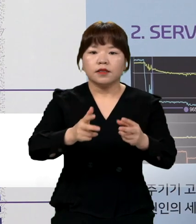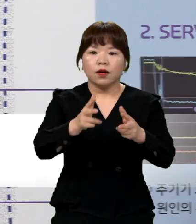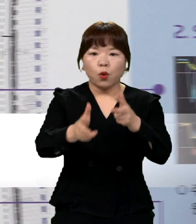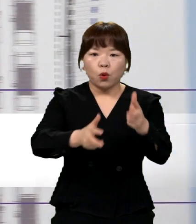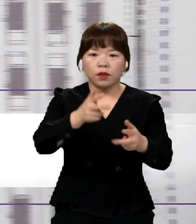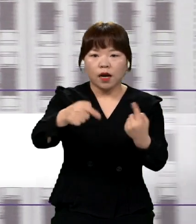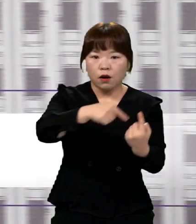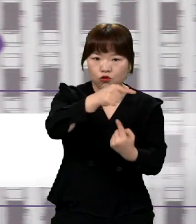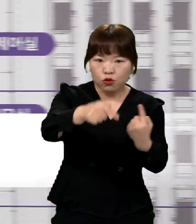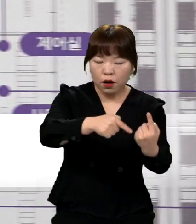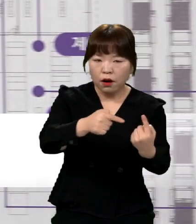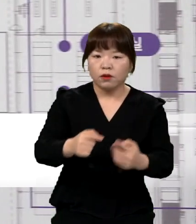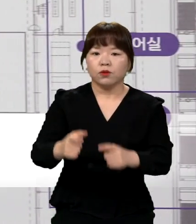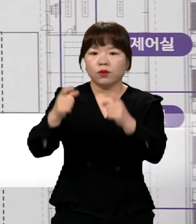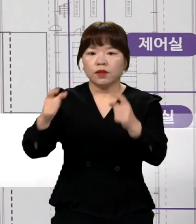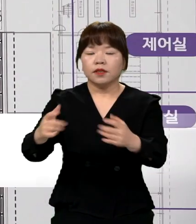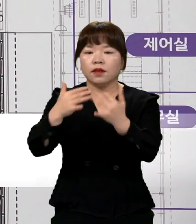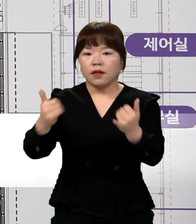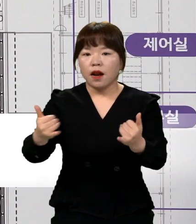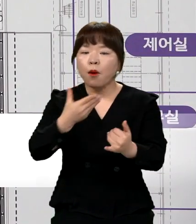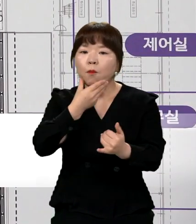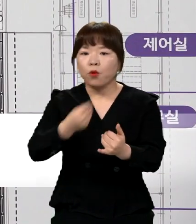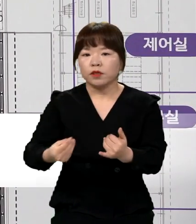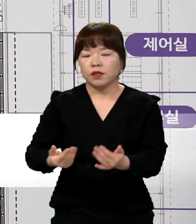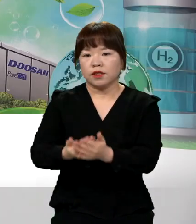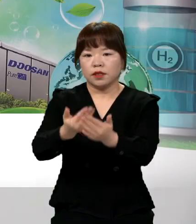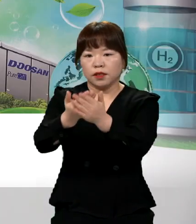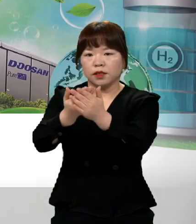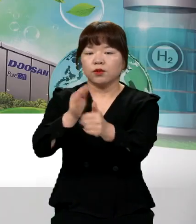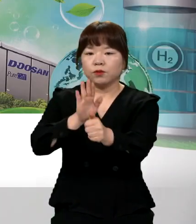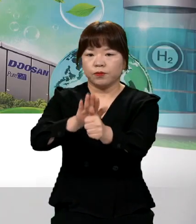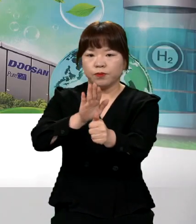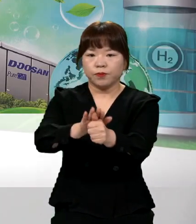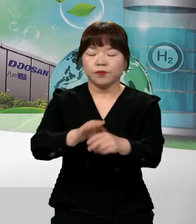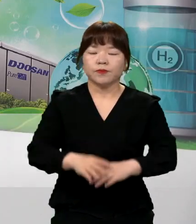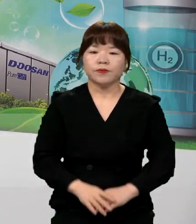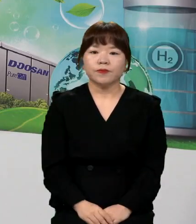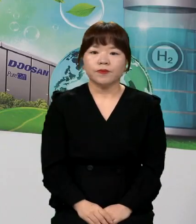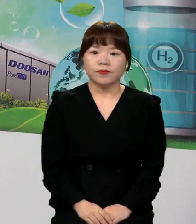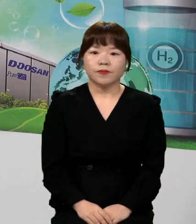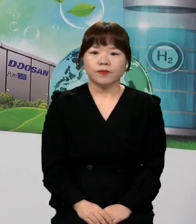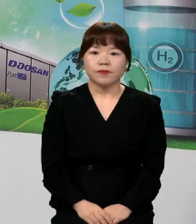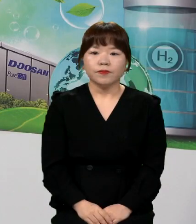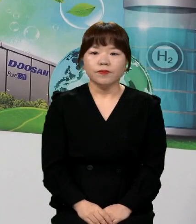안정적인 에너지 공급과 에너지 취약 지역 주민 복리 증진에 기여합니다.